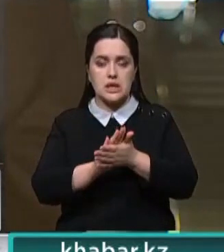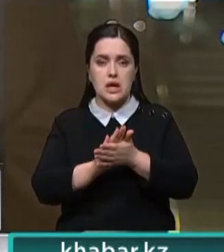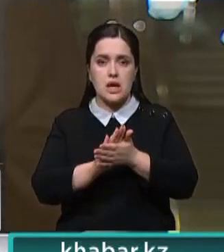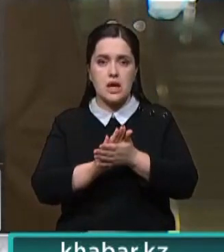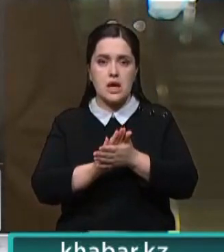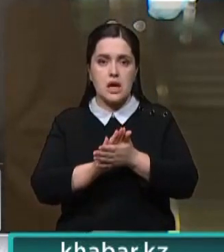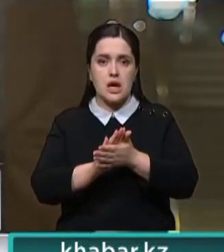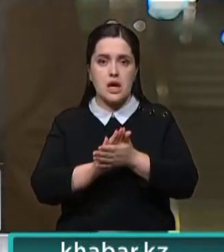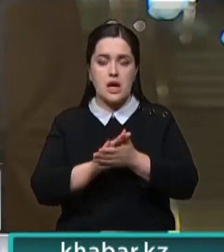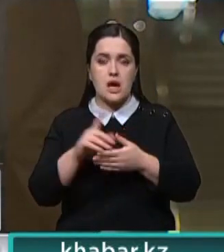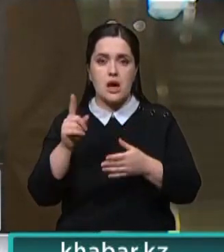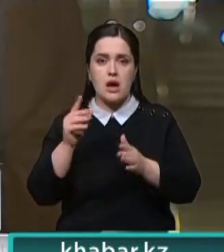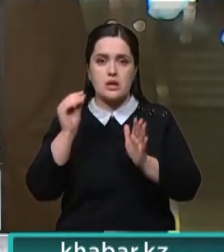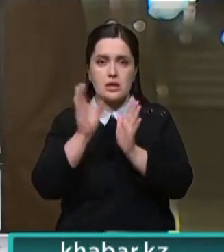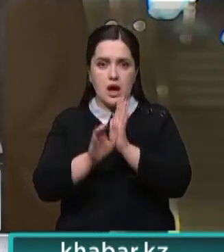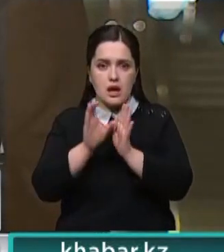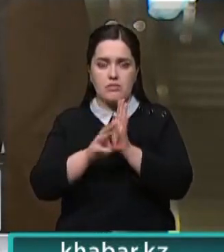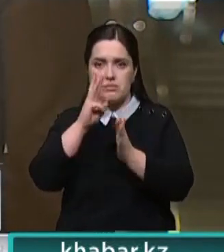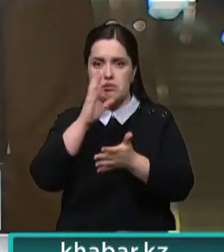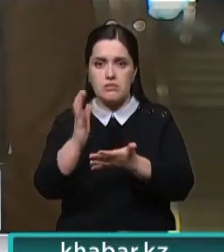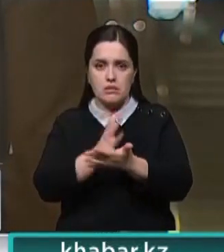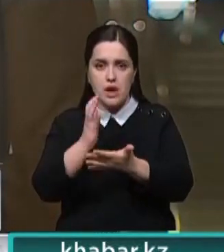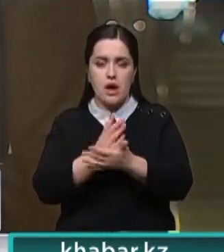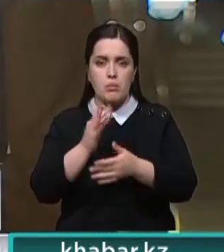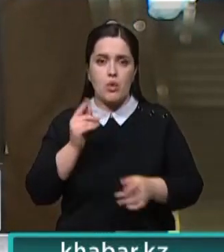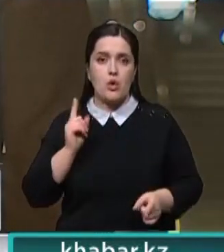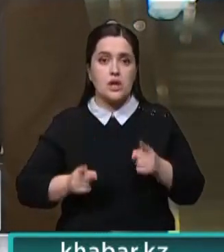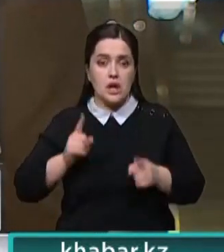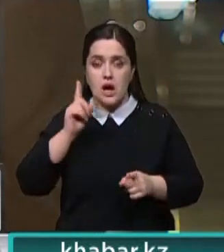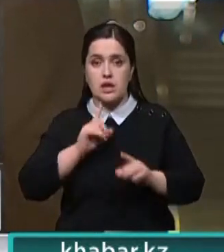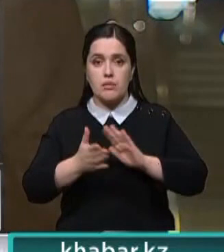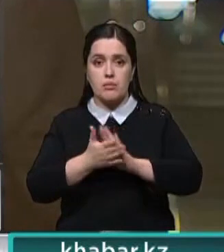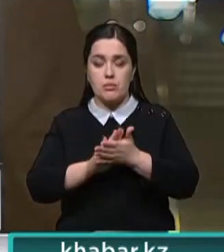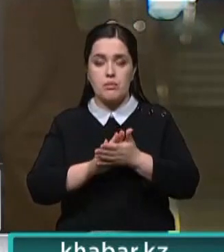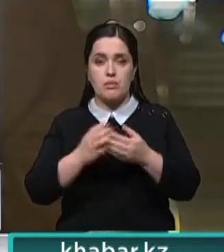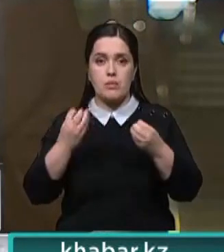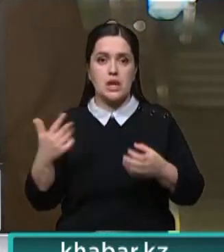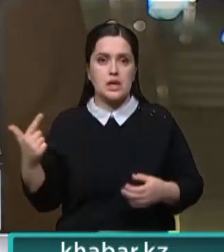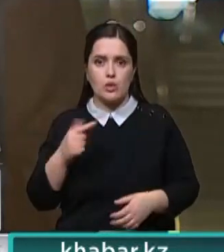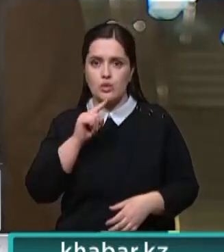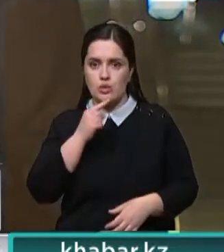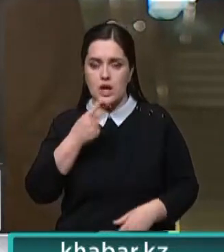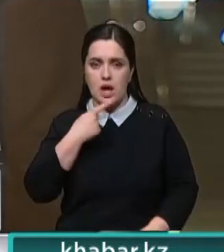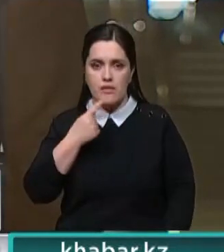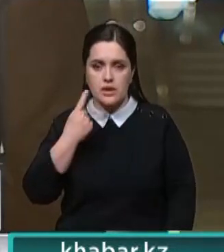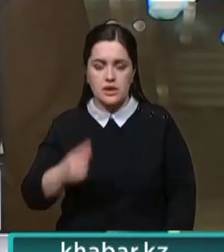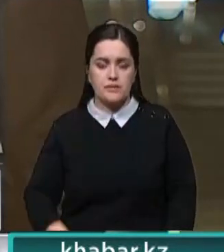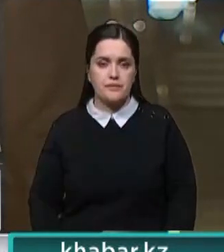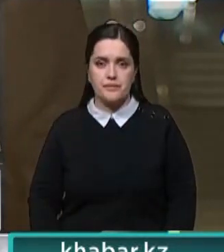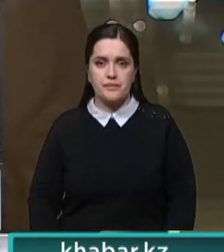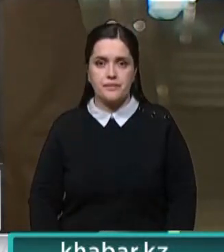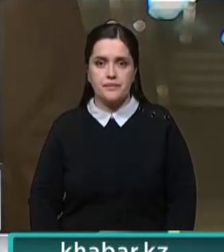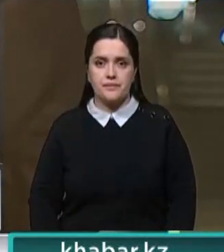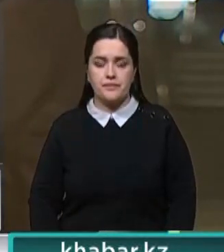а в условиях тотальной коррупции, низких доходов, о реальном благополучии простых граждан крайне сложно говорить. Те же результаты, к